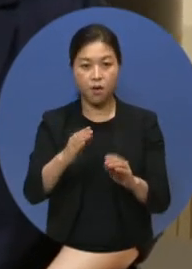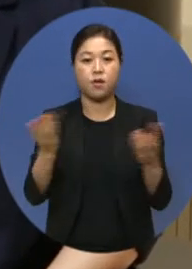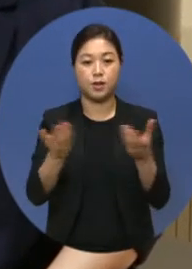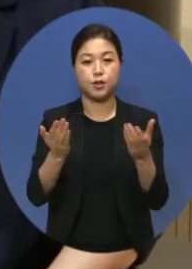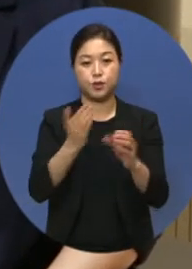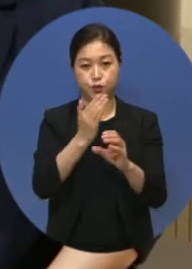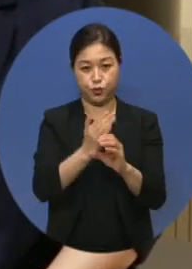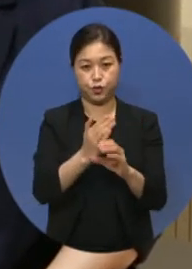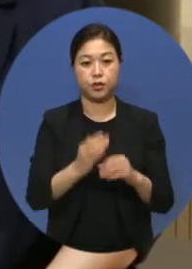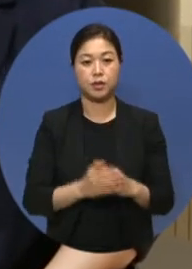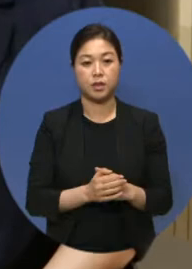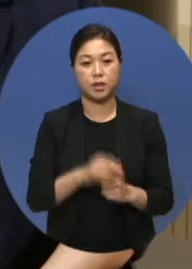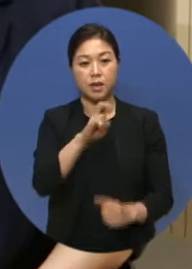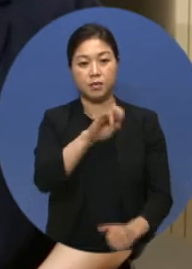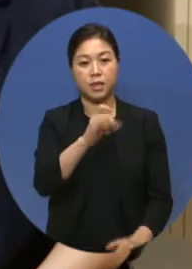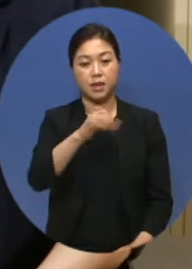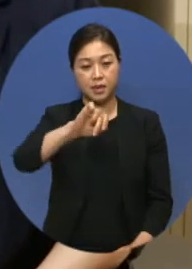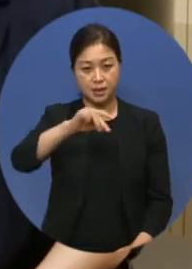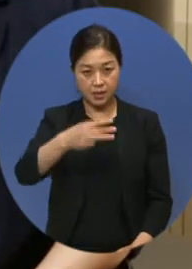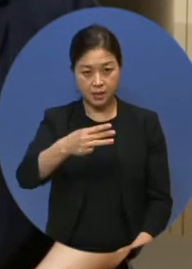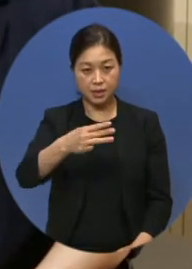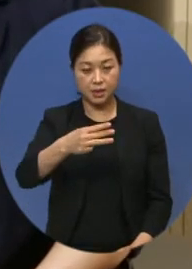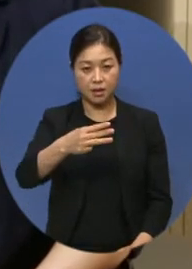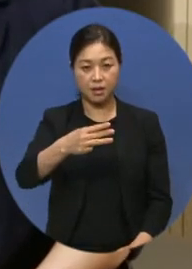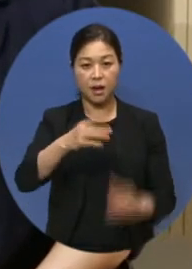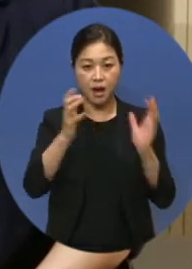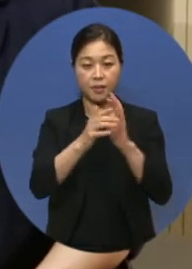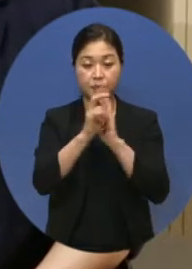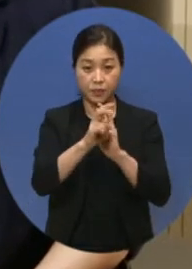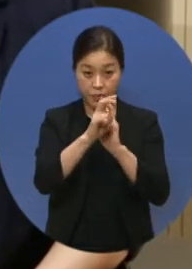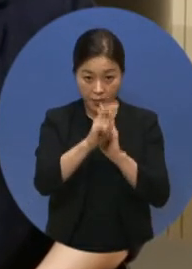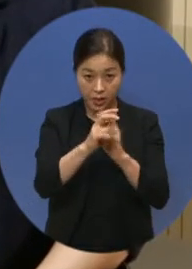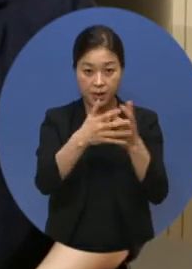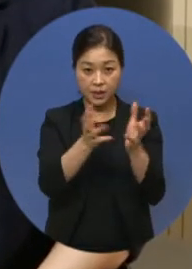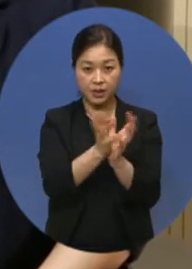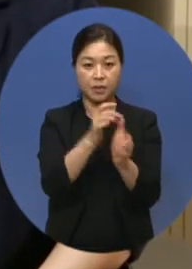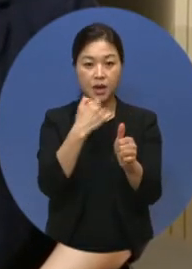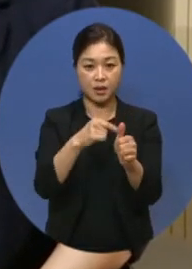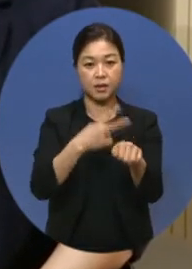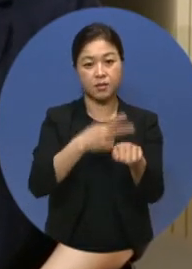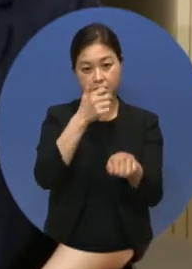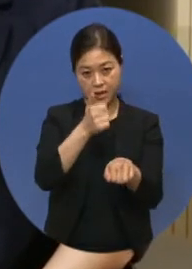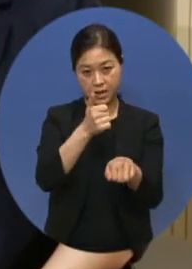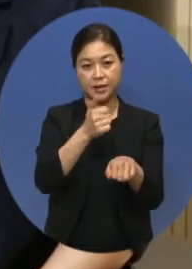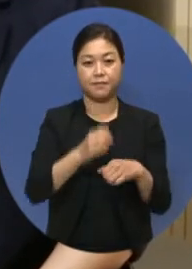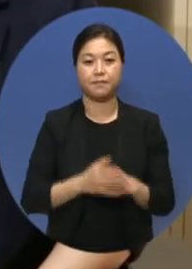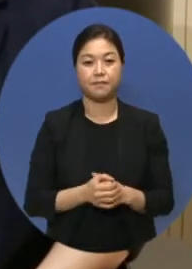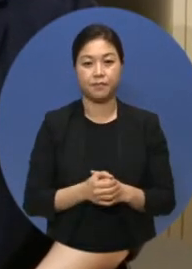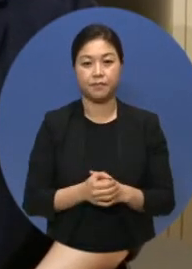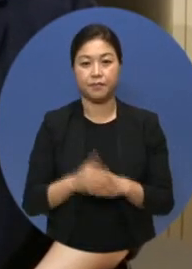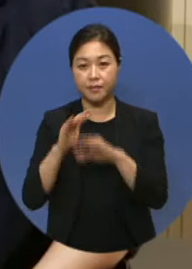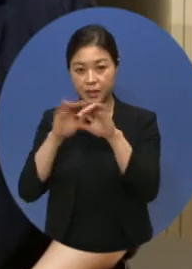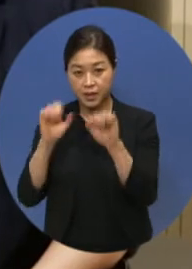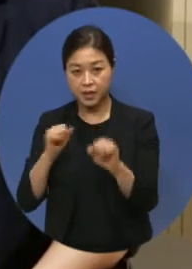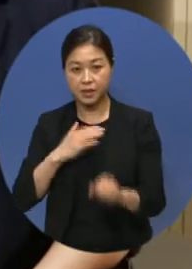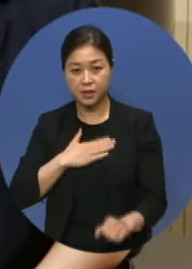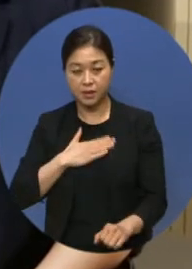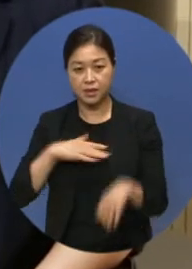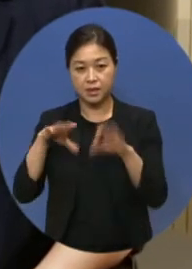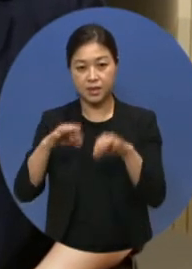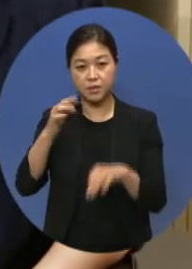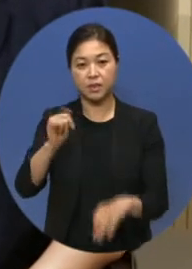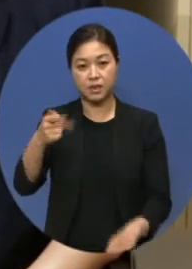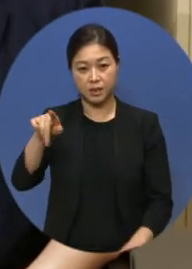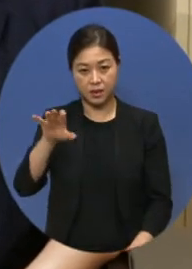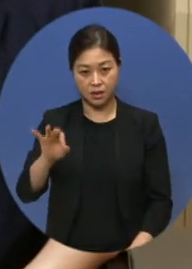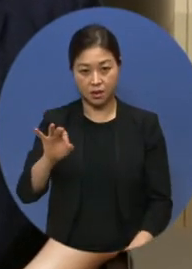있으면서 미라클 보이스 앙상블 지도 교수로 있습니다. 안녕하세요. 저는